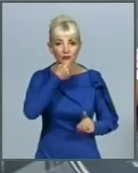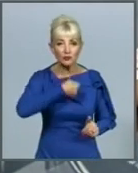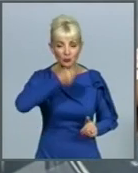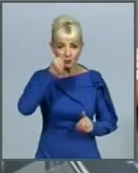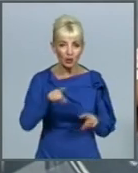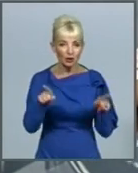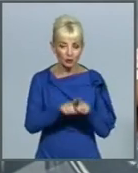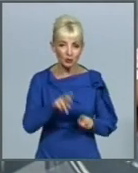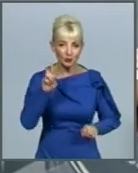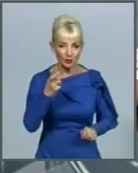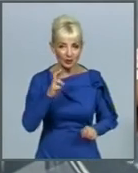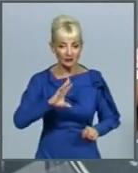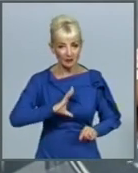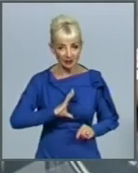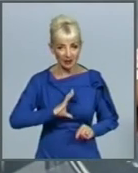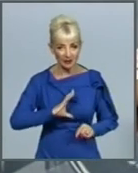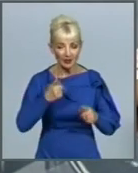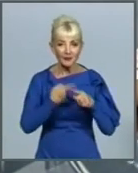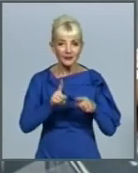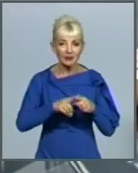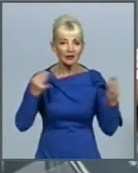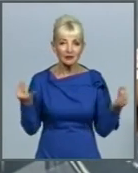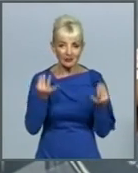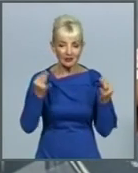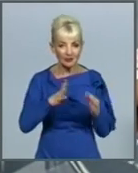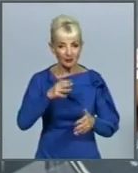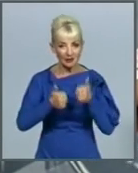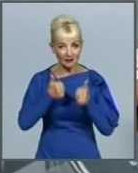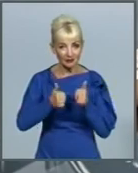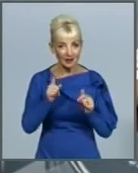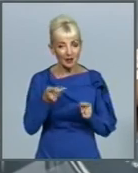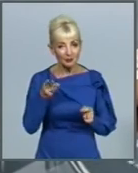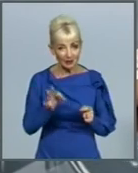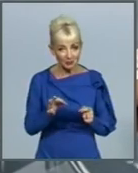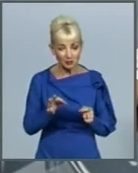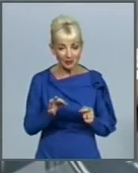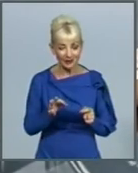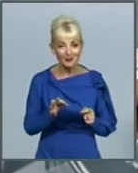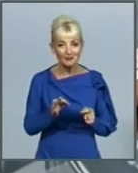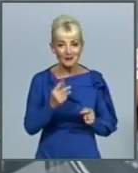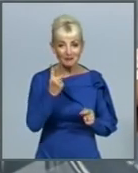тоже бронза. Это интересные были соревнования, потому что пьедестал был